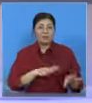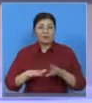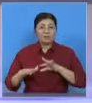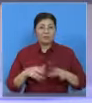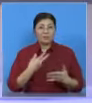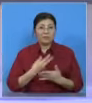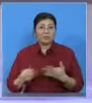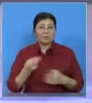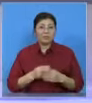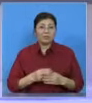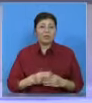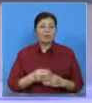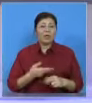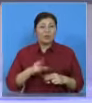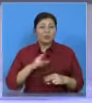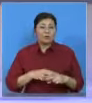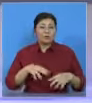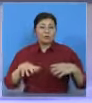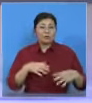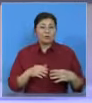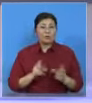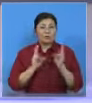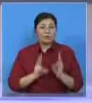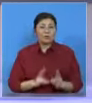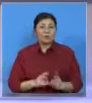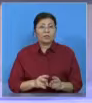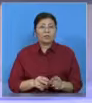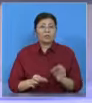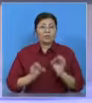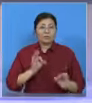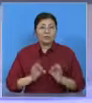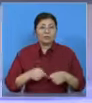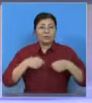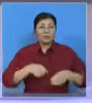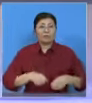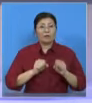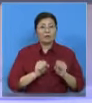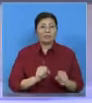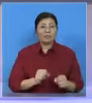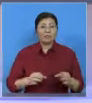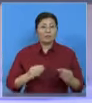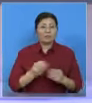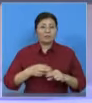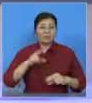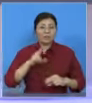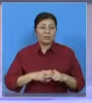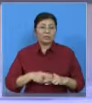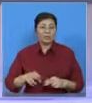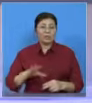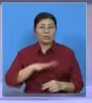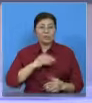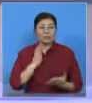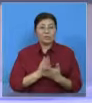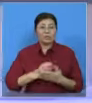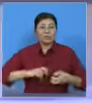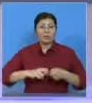закупок, административные барьеры, коррупционные риски в судах и правоохранительных органах – это лишь малая часть имеющихся проблем. Для